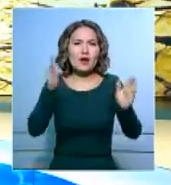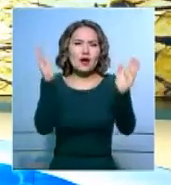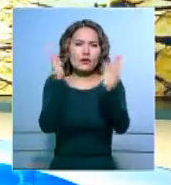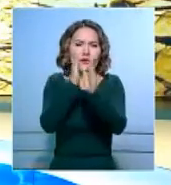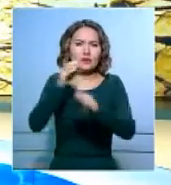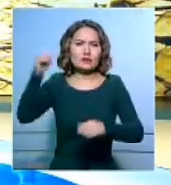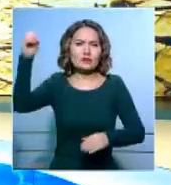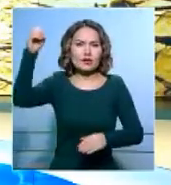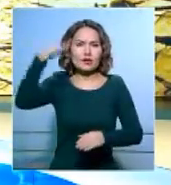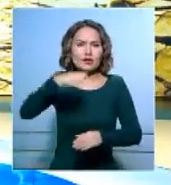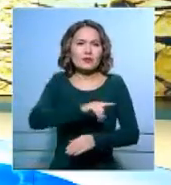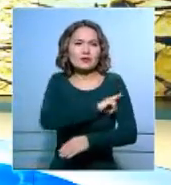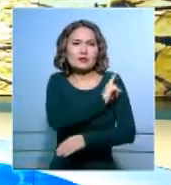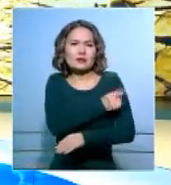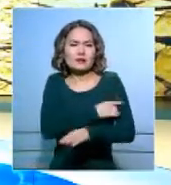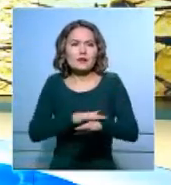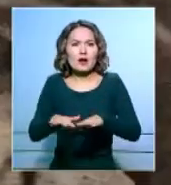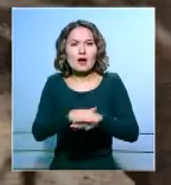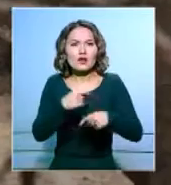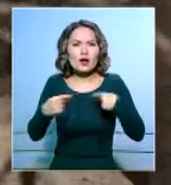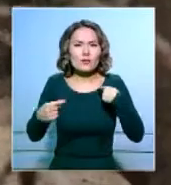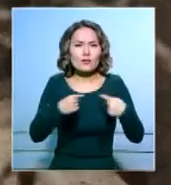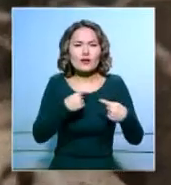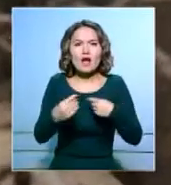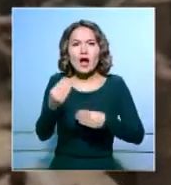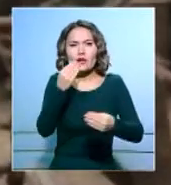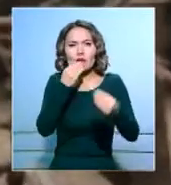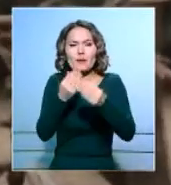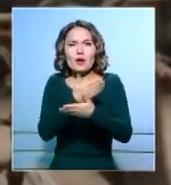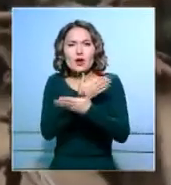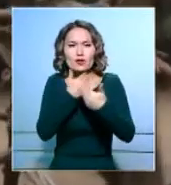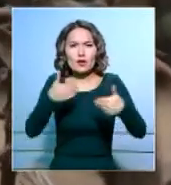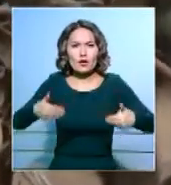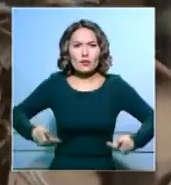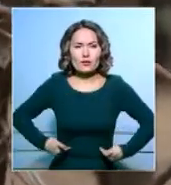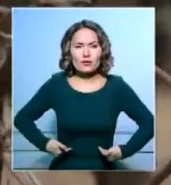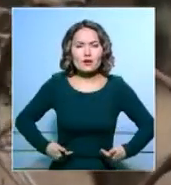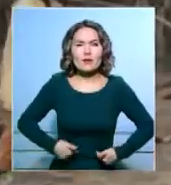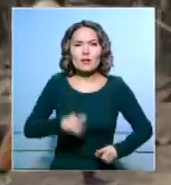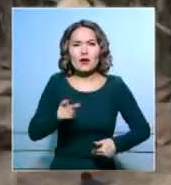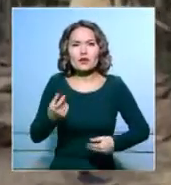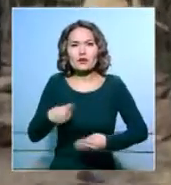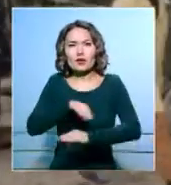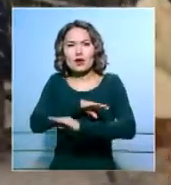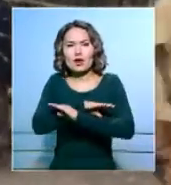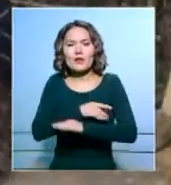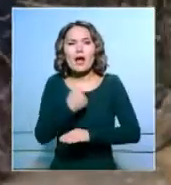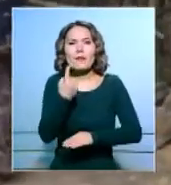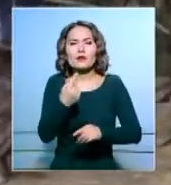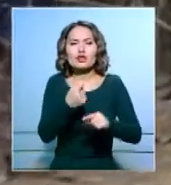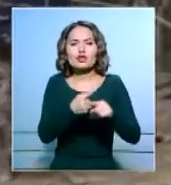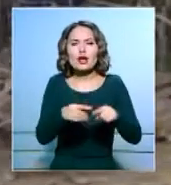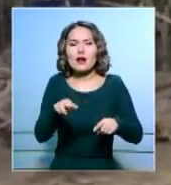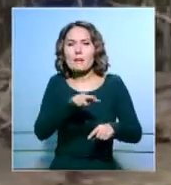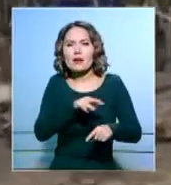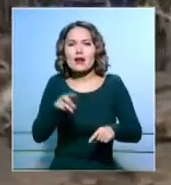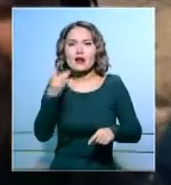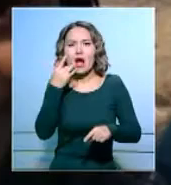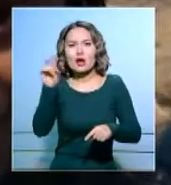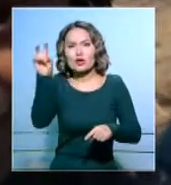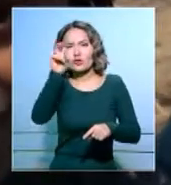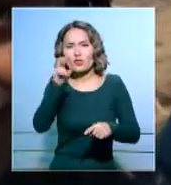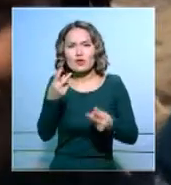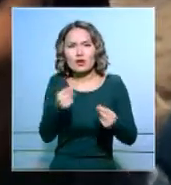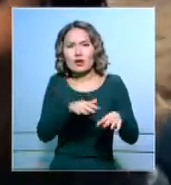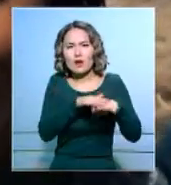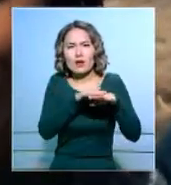бұратылып әрең күн көріп жатыр. Жергілікті билік гуманитарлық апаттың зардабын азайту үшін кем дегенде 1,5 миллиард ақш доллары қажет дейді. Сол